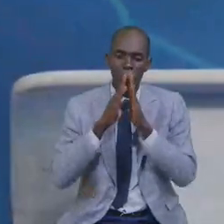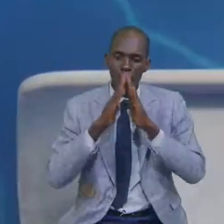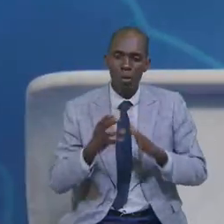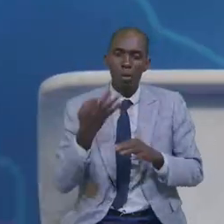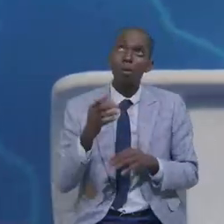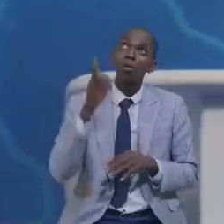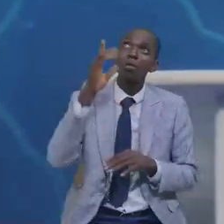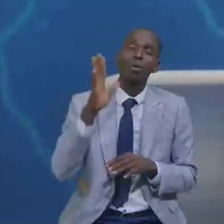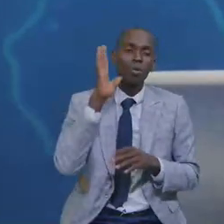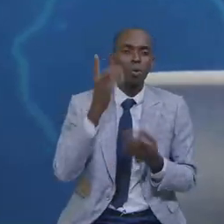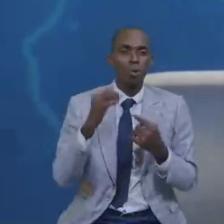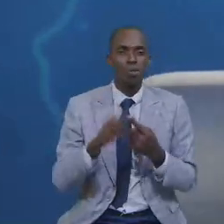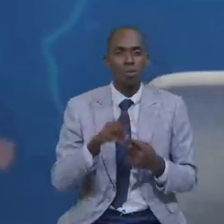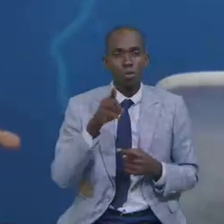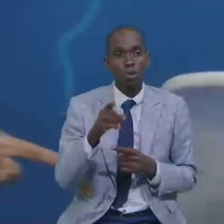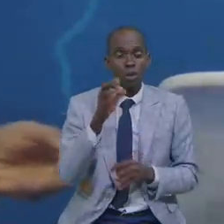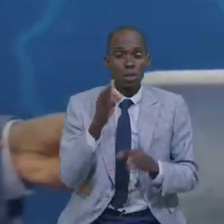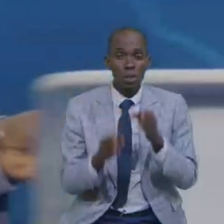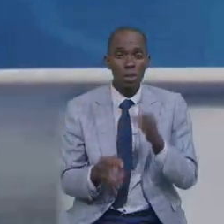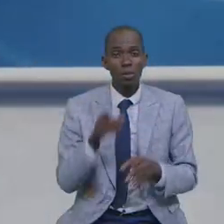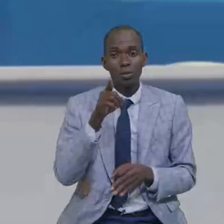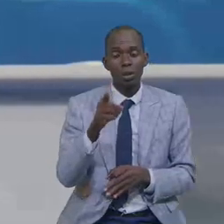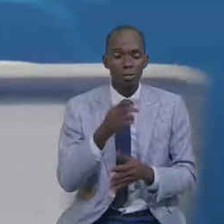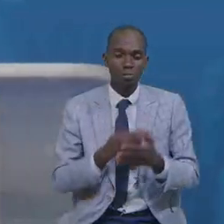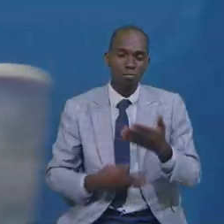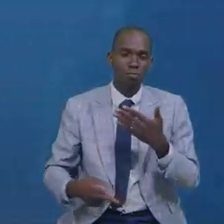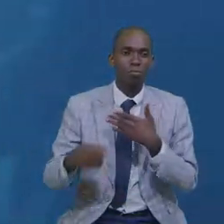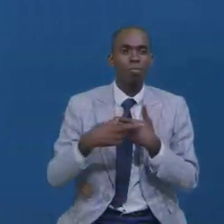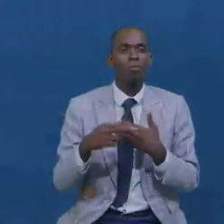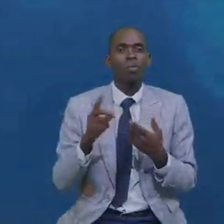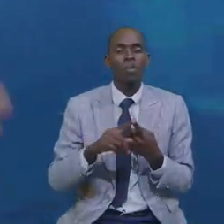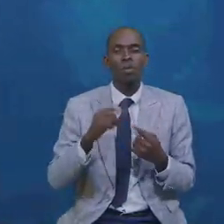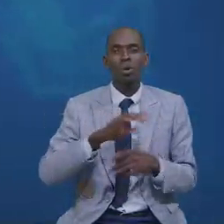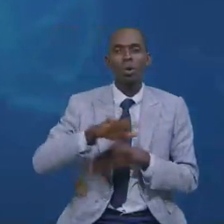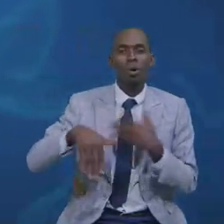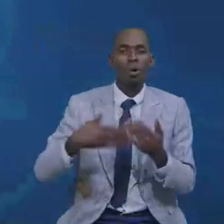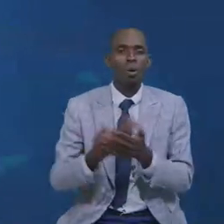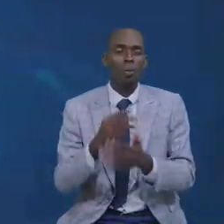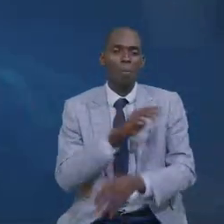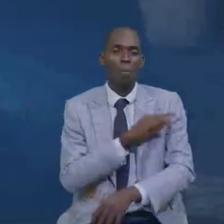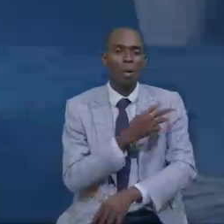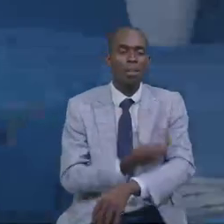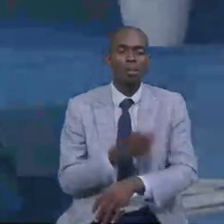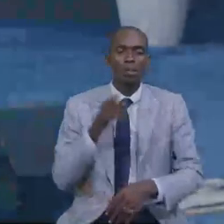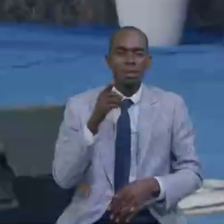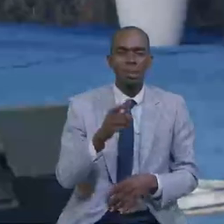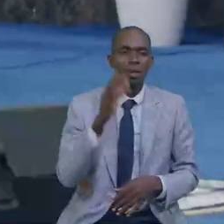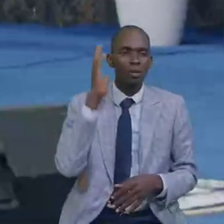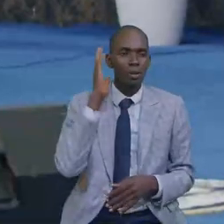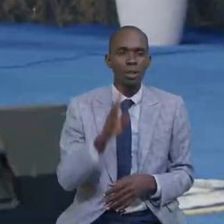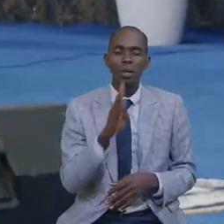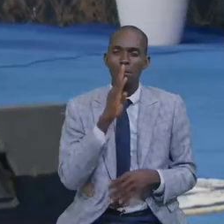paix de Dieu viendra à toi si tu reviens au Tout-Puissant tu seras